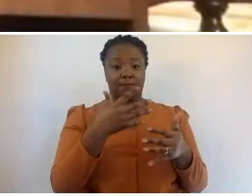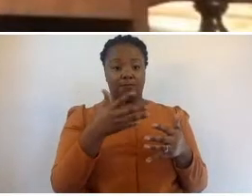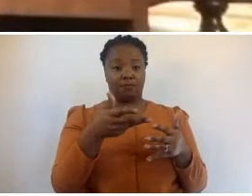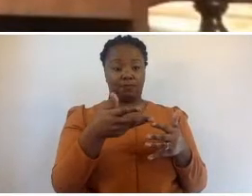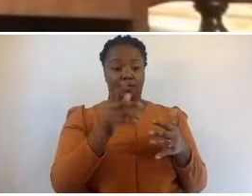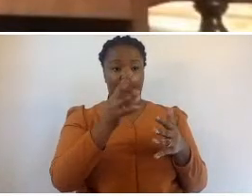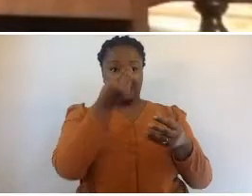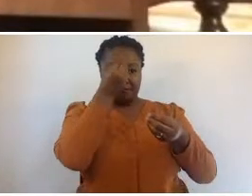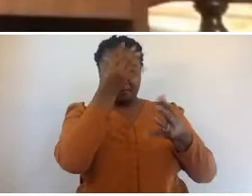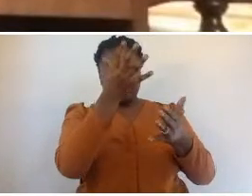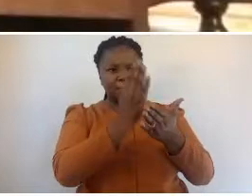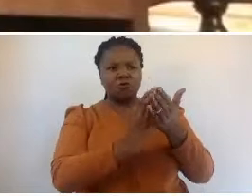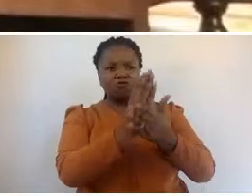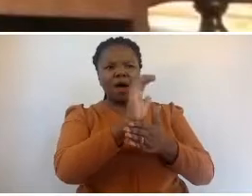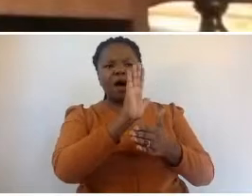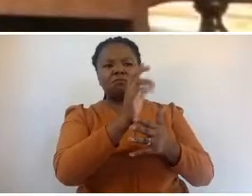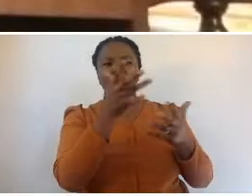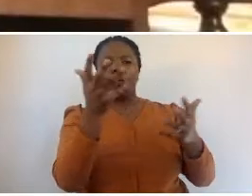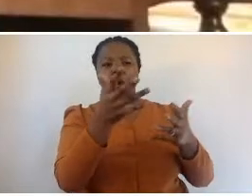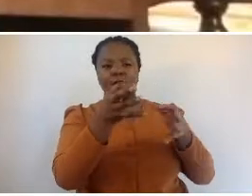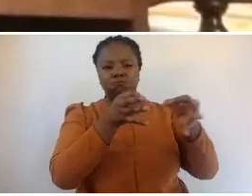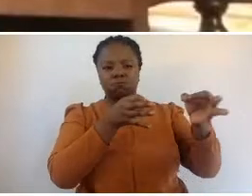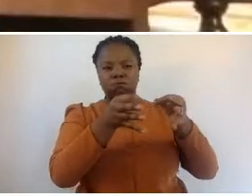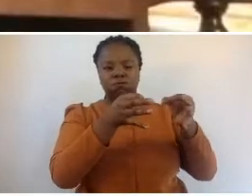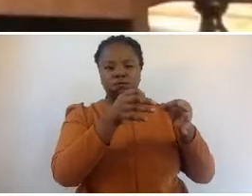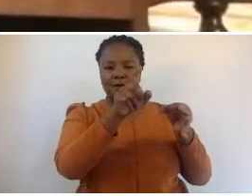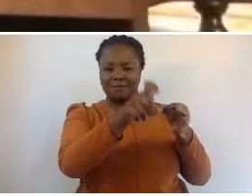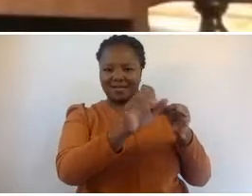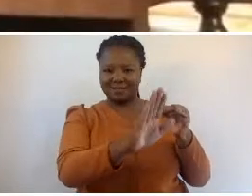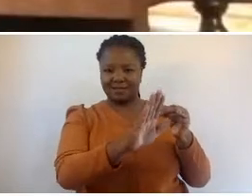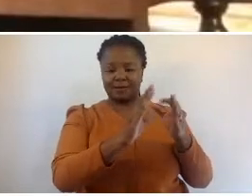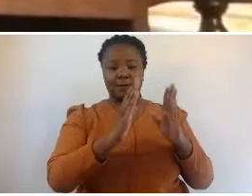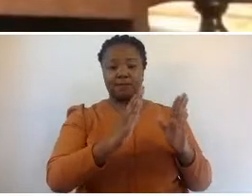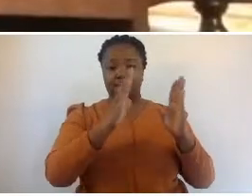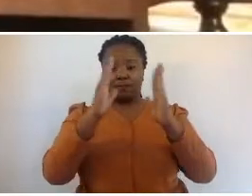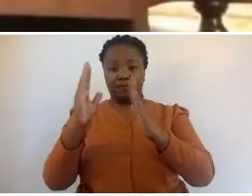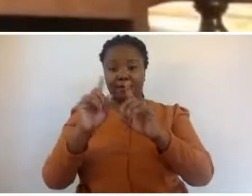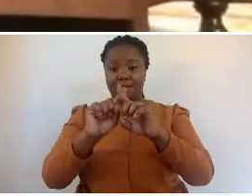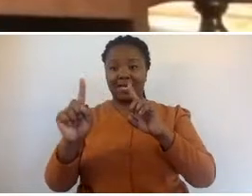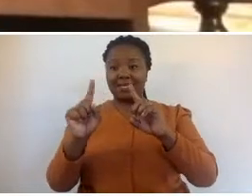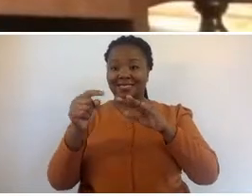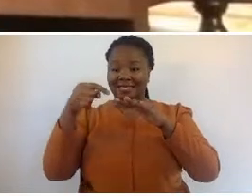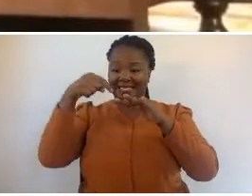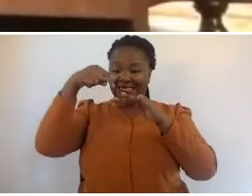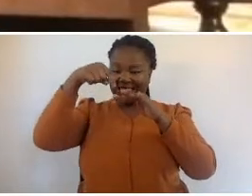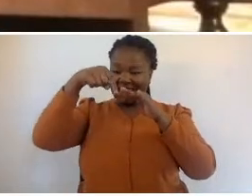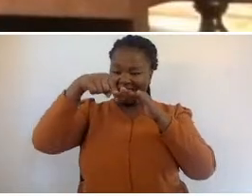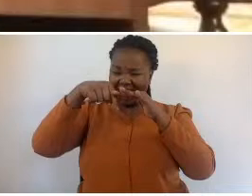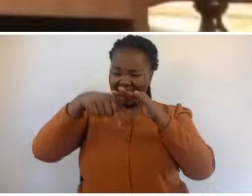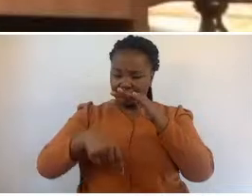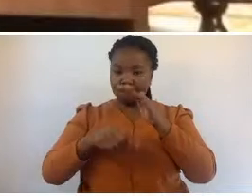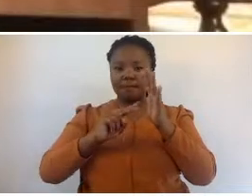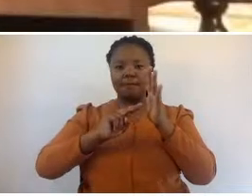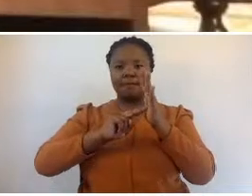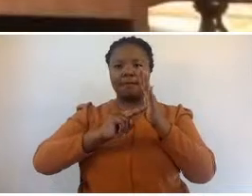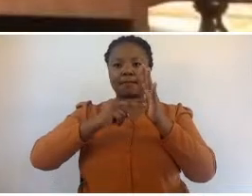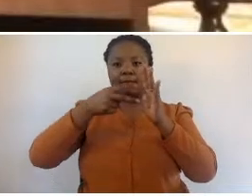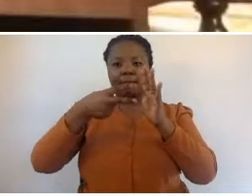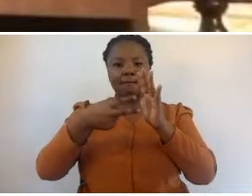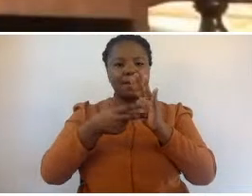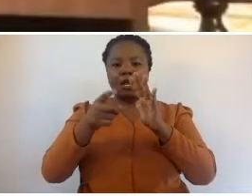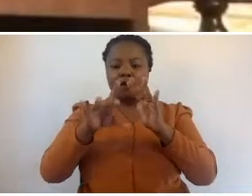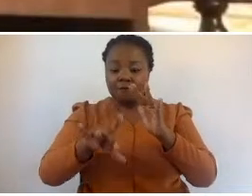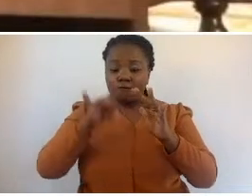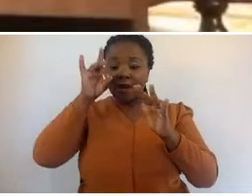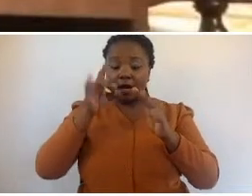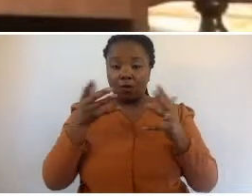tout à fait prêts à agir, mais lorsqu'on examine une interprétation plus profonde de ces notions, on